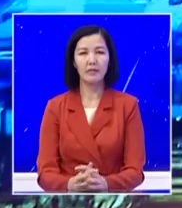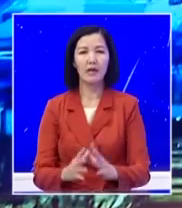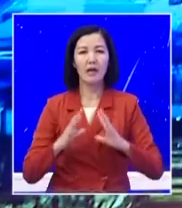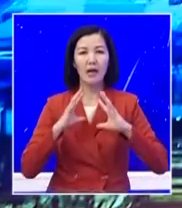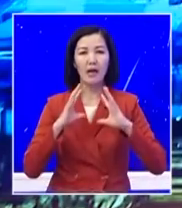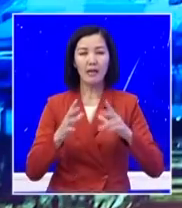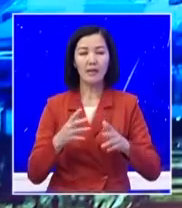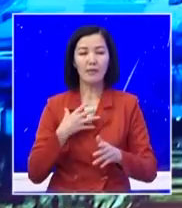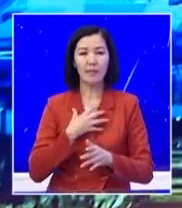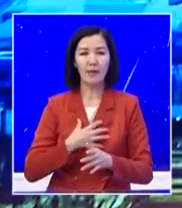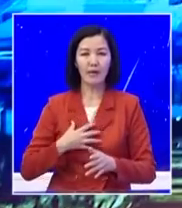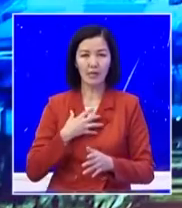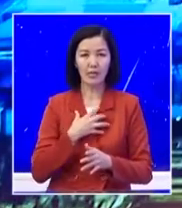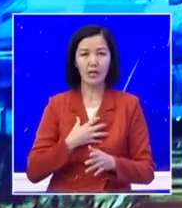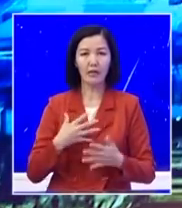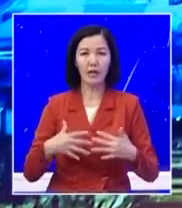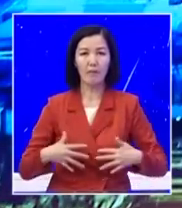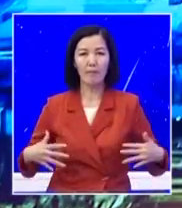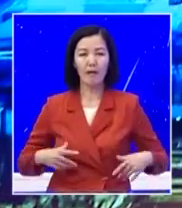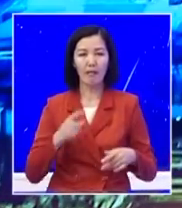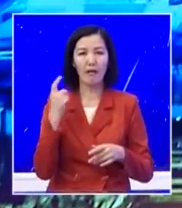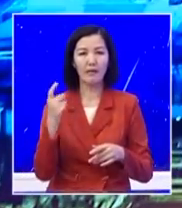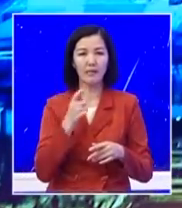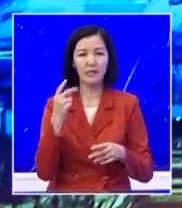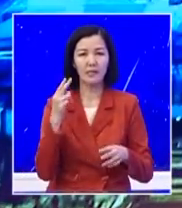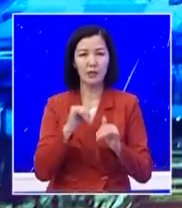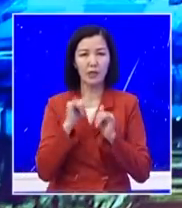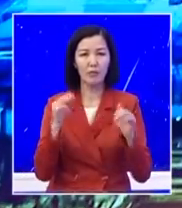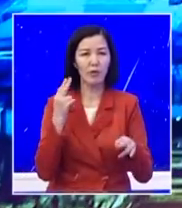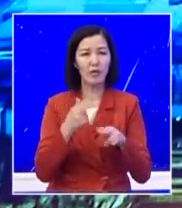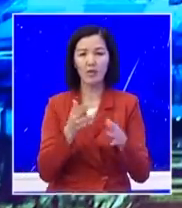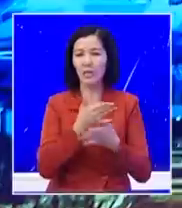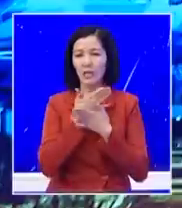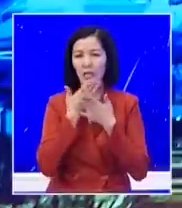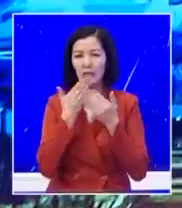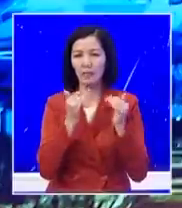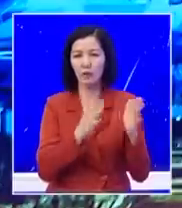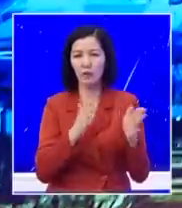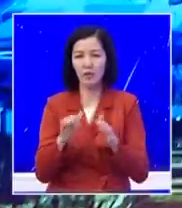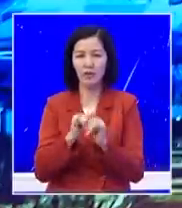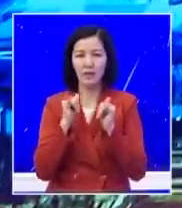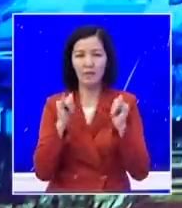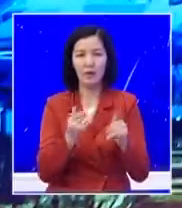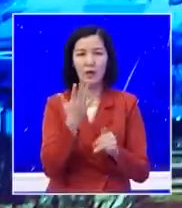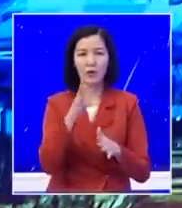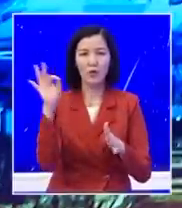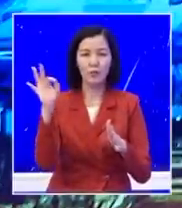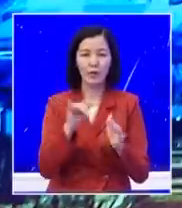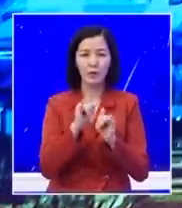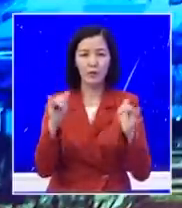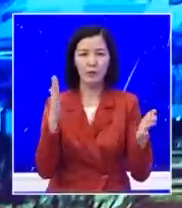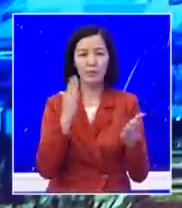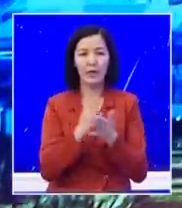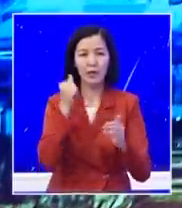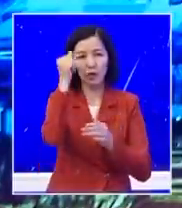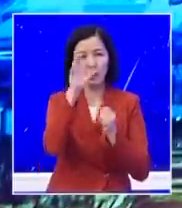Елді әбігерге салған пандемия мал шаруашылығының дамуына кедергі келтірмейді. Бұл сала тұрақты дамып келеді. 4% өсім байқалады.